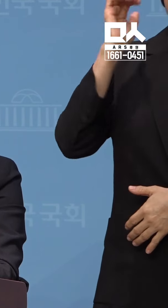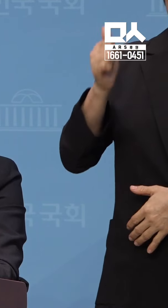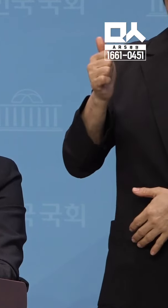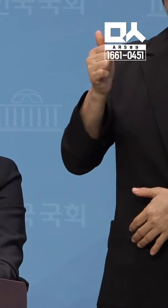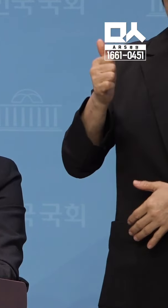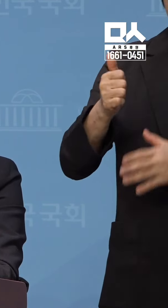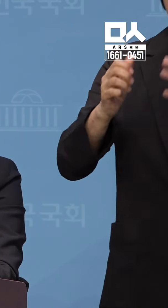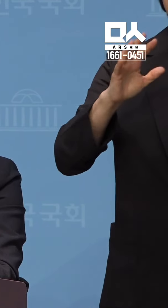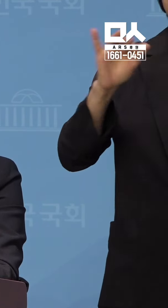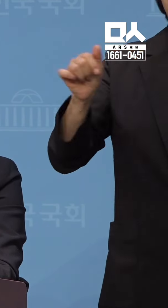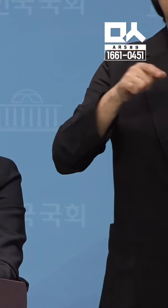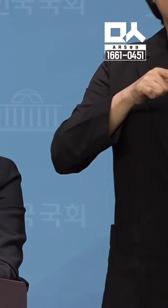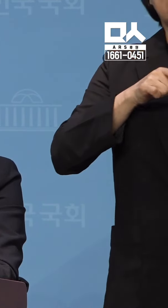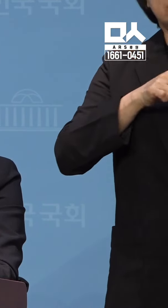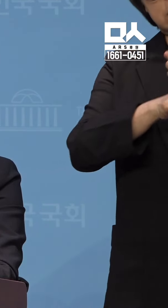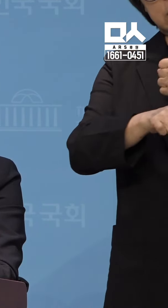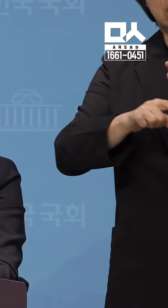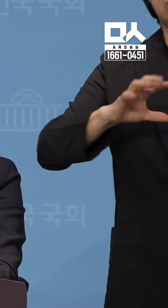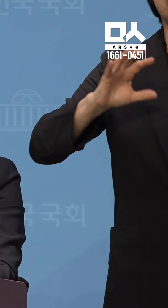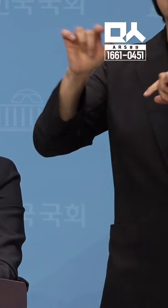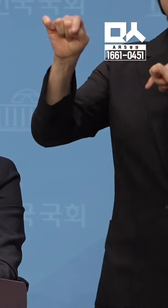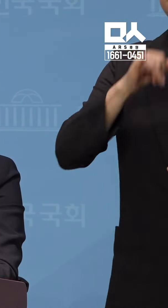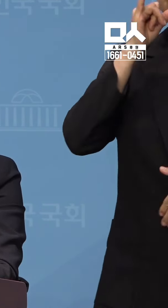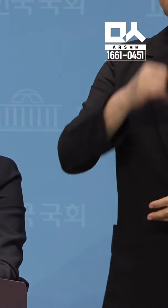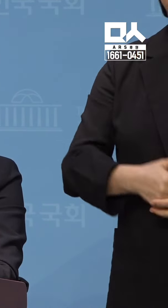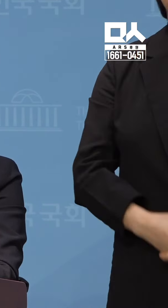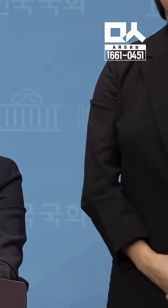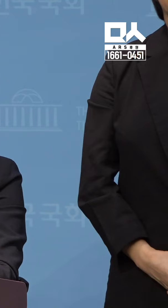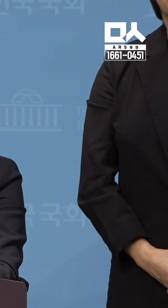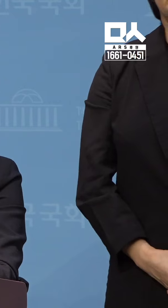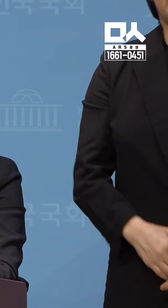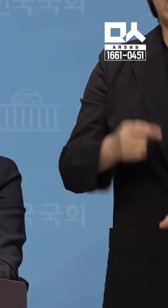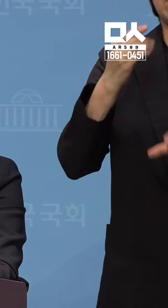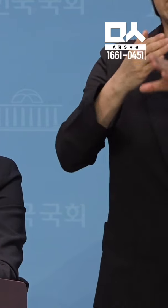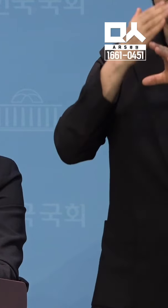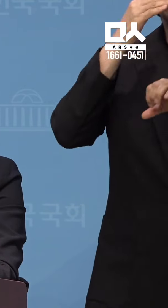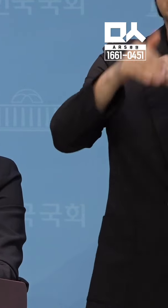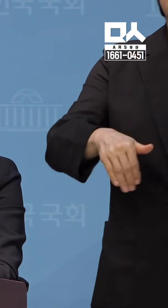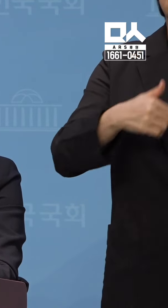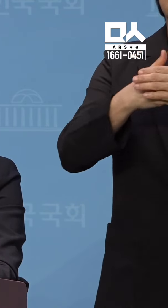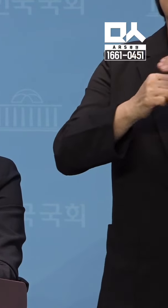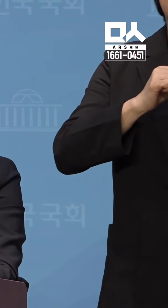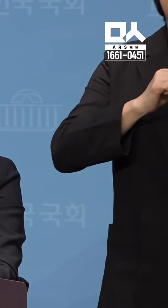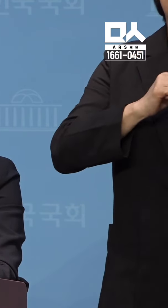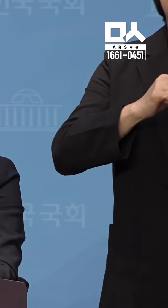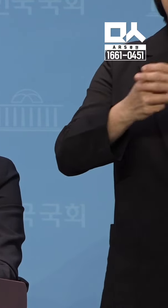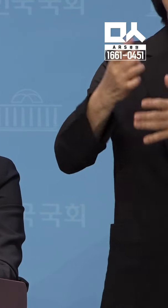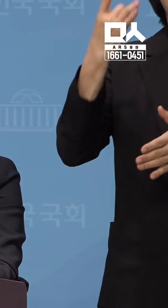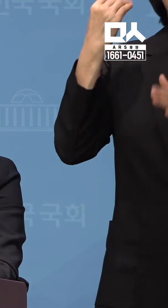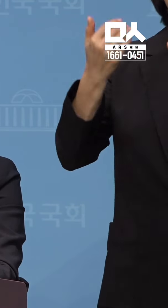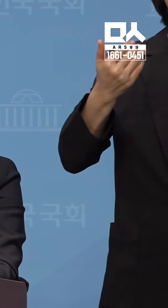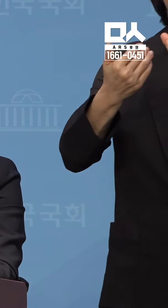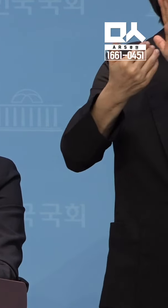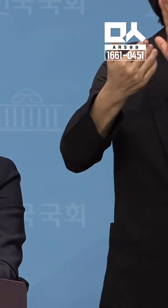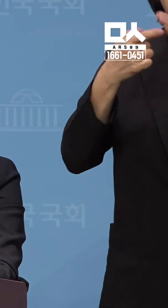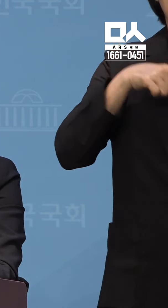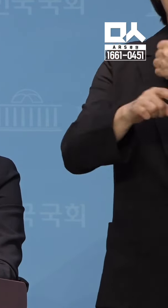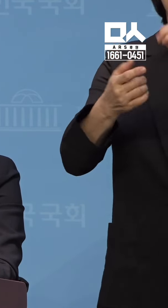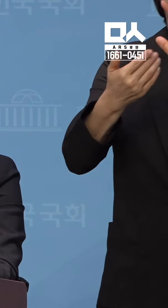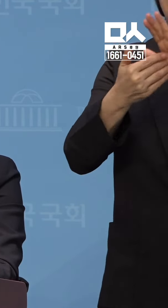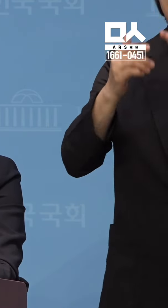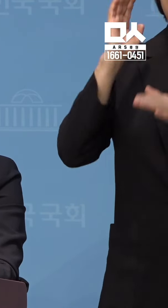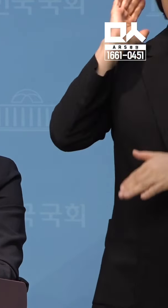대통령은 민의에 기반해 국정을 운영해야 합니다. 이러한 민주주의의 작동 원리를 거부하는 윤석열